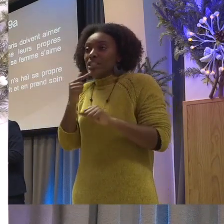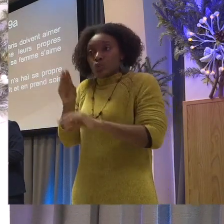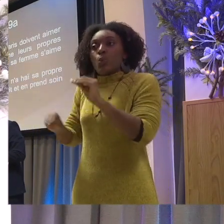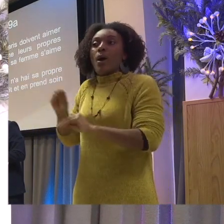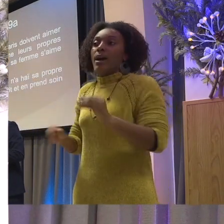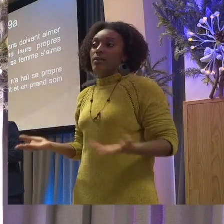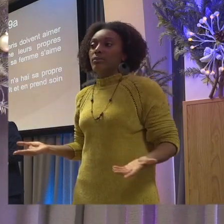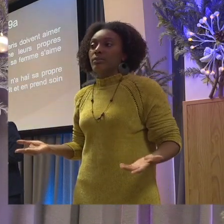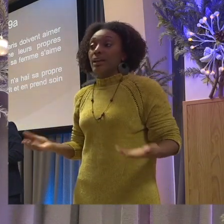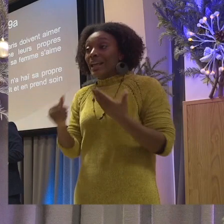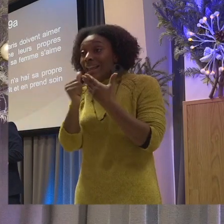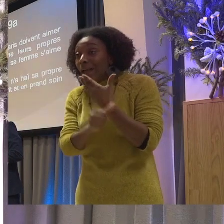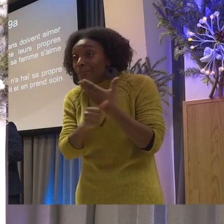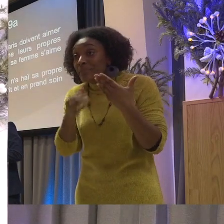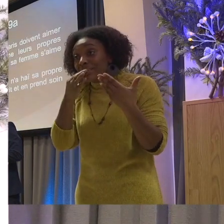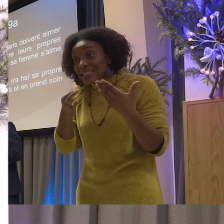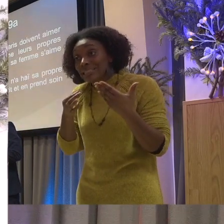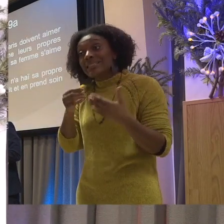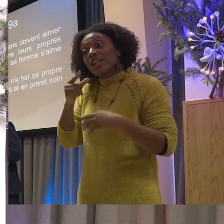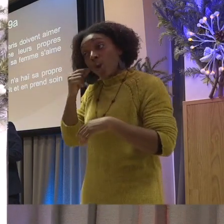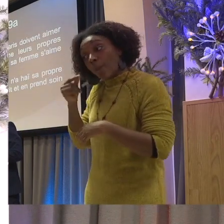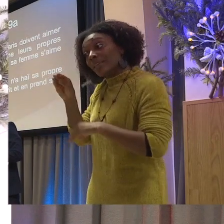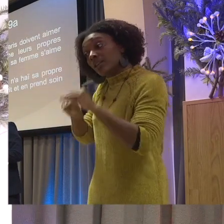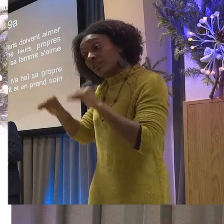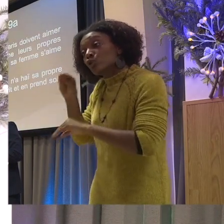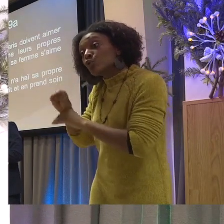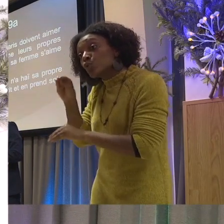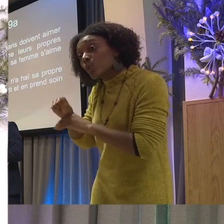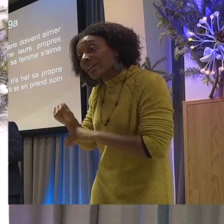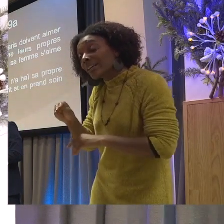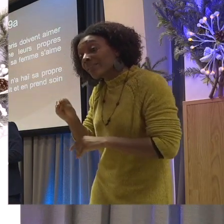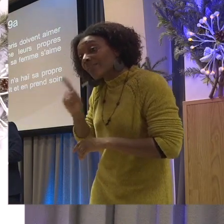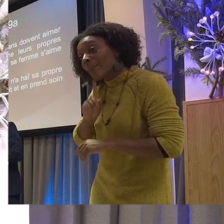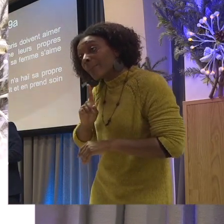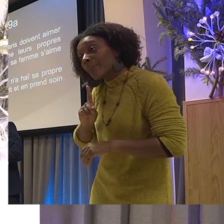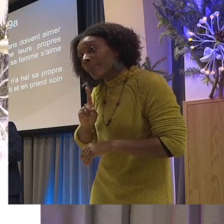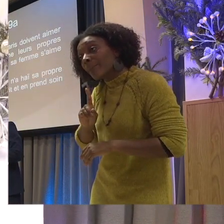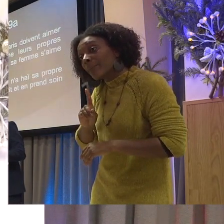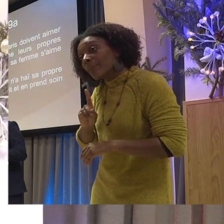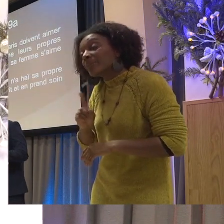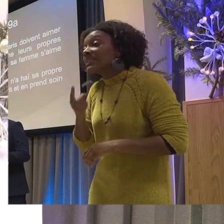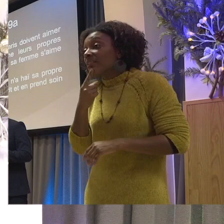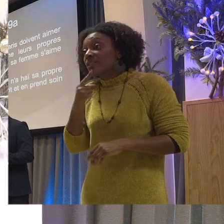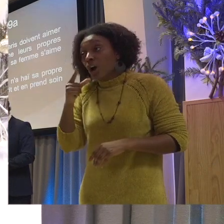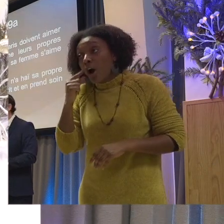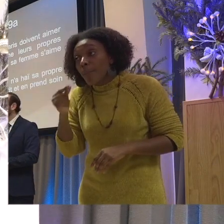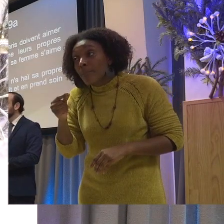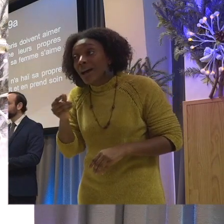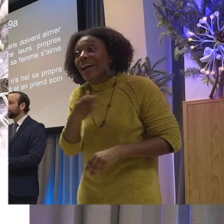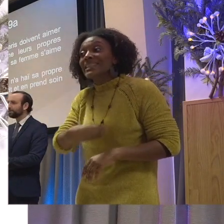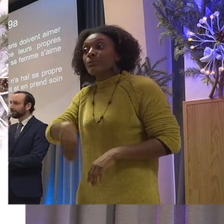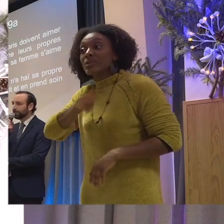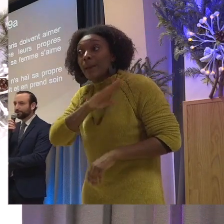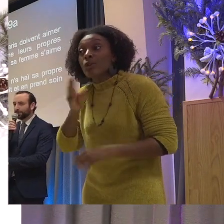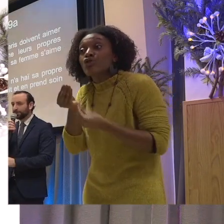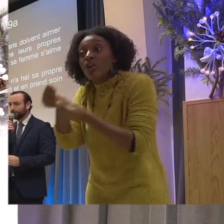Bibliquement, c'est au mari de nourrir sa femme. Nourrir ta femme signifie aussi que toi, mari, tu as pour responsabilité de